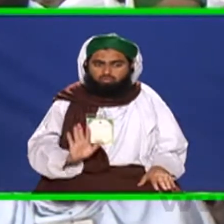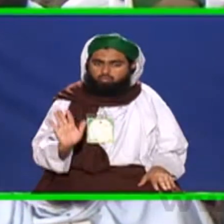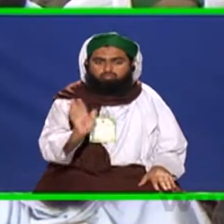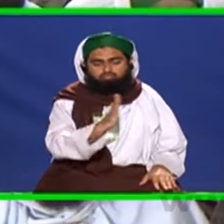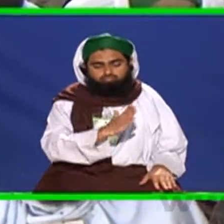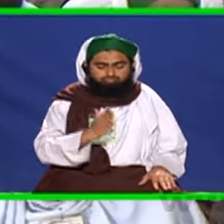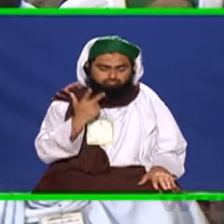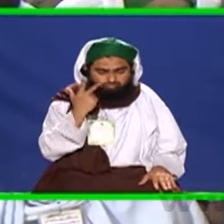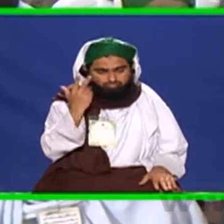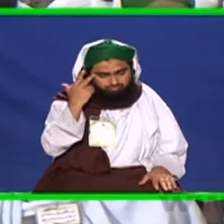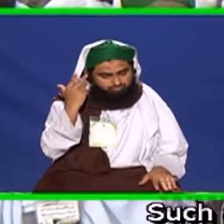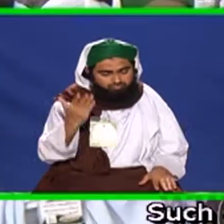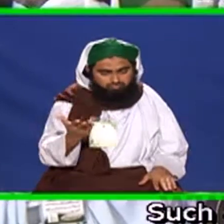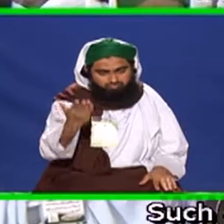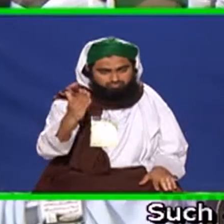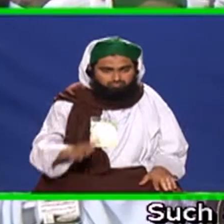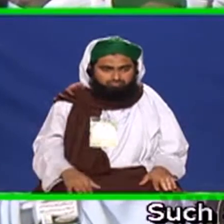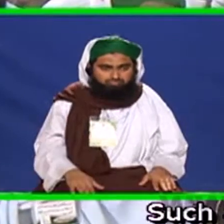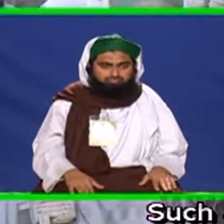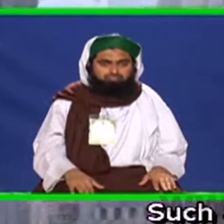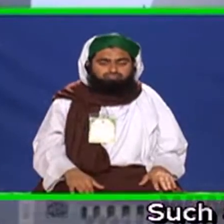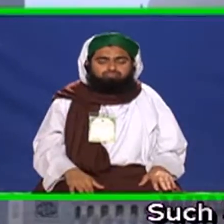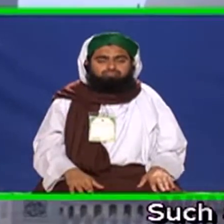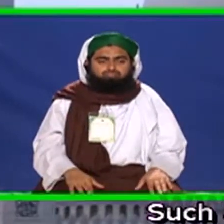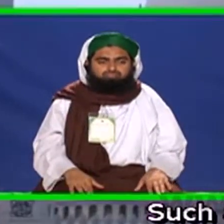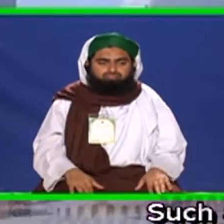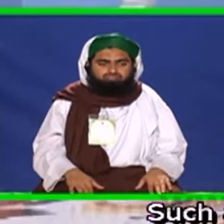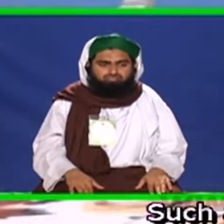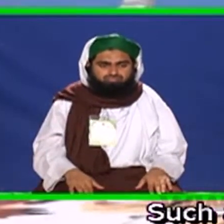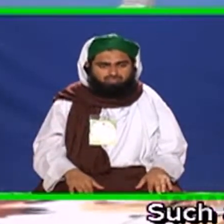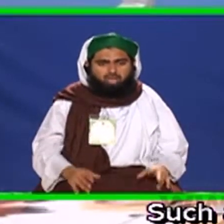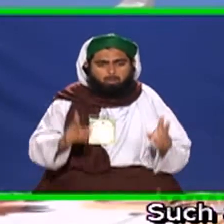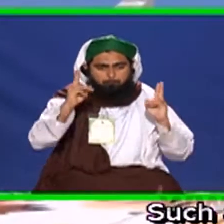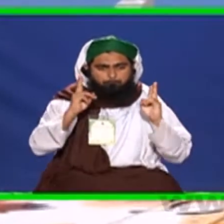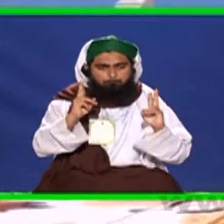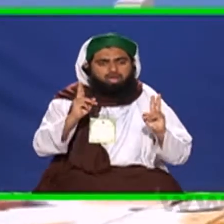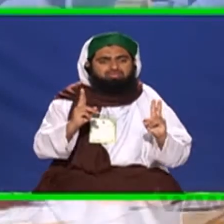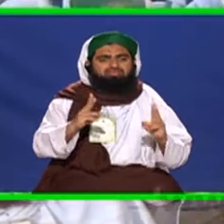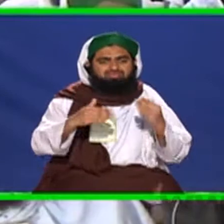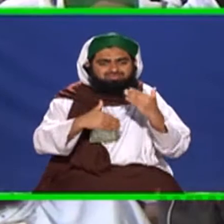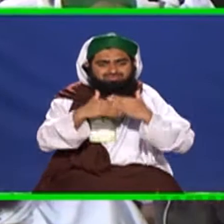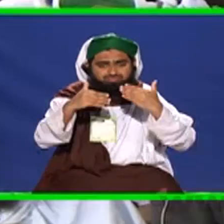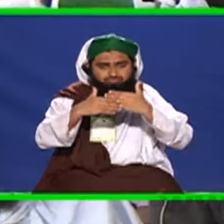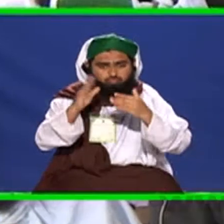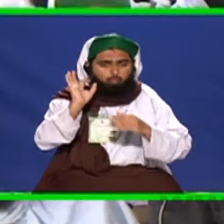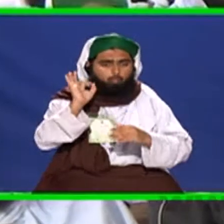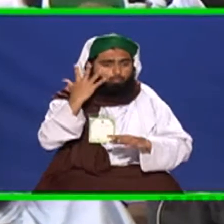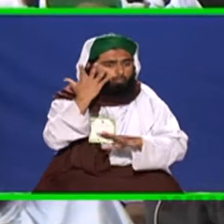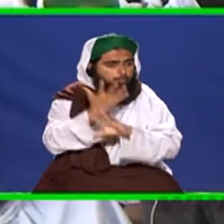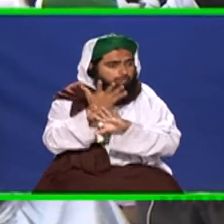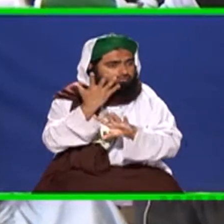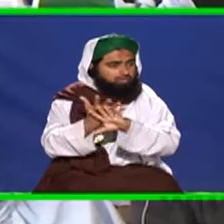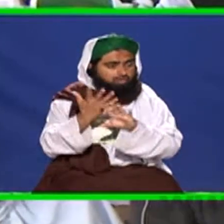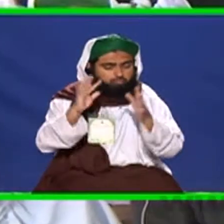कि बड़ा निजाम जान पर है। अब ये इस तरह की आरसीसी की जो मस्जिद है, ये अपने कंक्रीट की पक्की मस्जिदें पहले तो नहीं